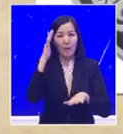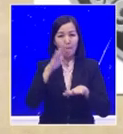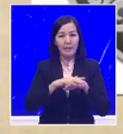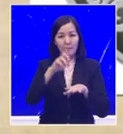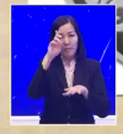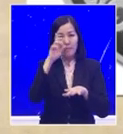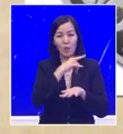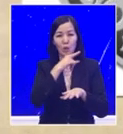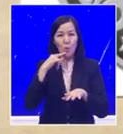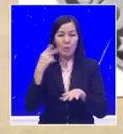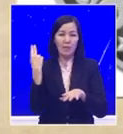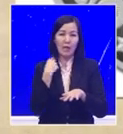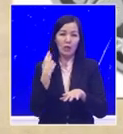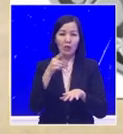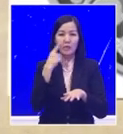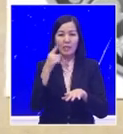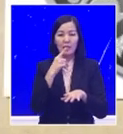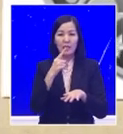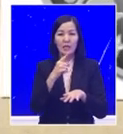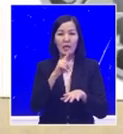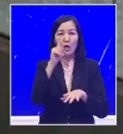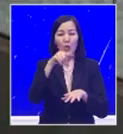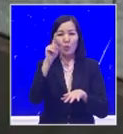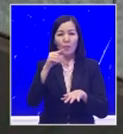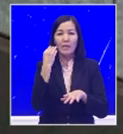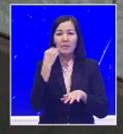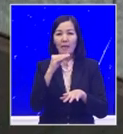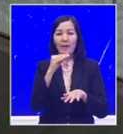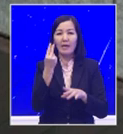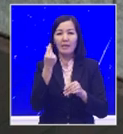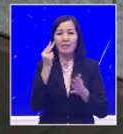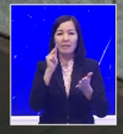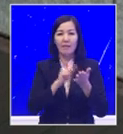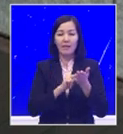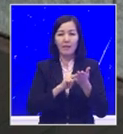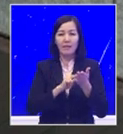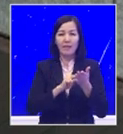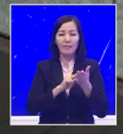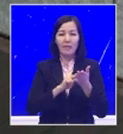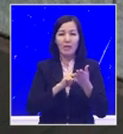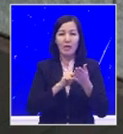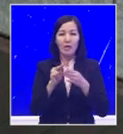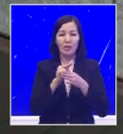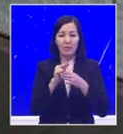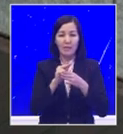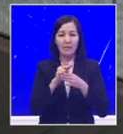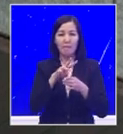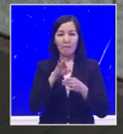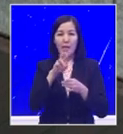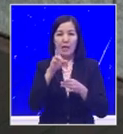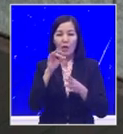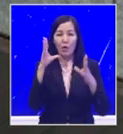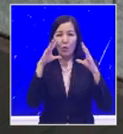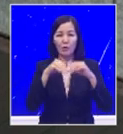банкінің мемлекеттік орыс және ағылшын тілдерінде нөмірлік сапа сертификатымен жабдықталған. Мельхиор қоспасынан